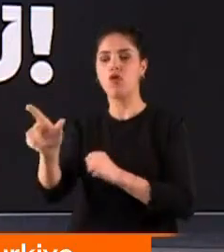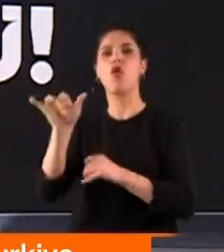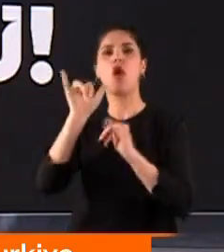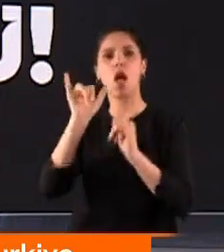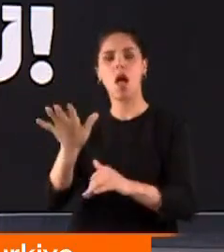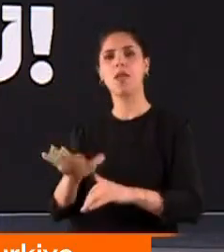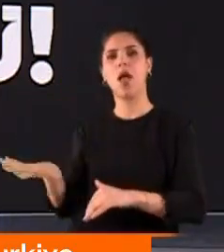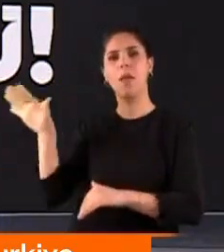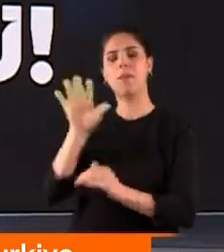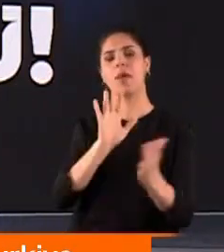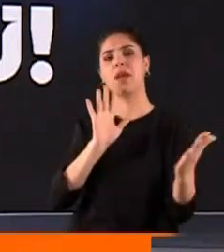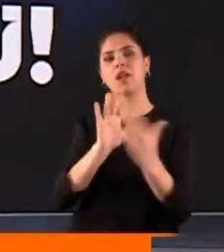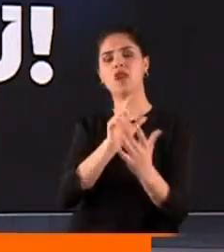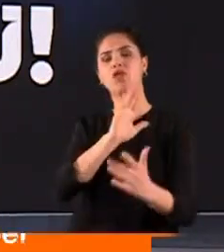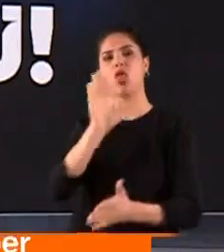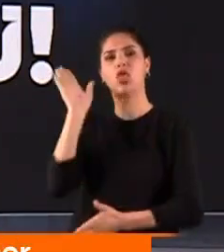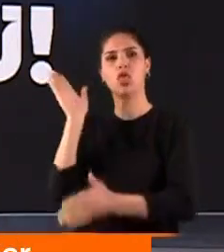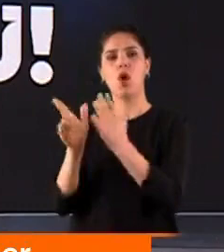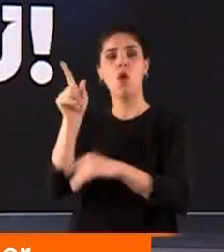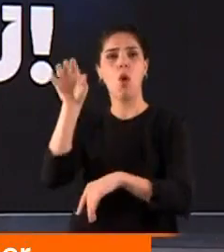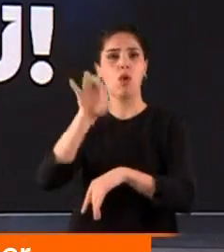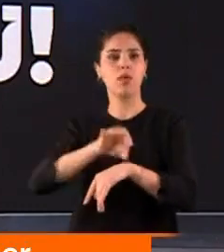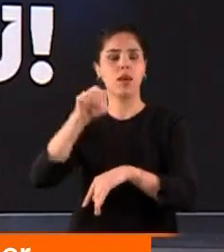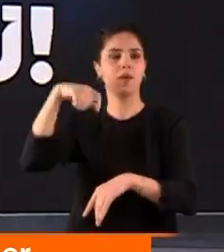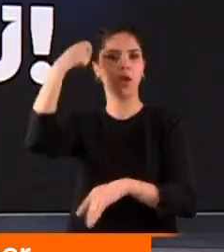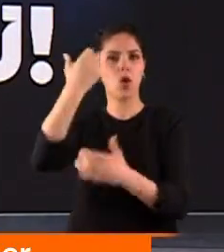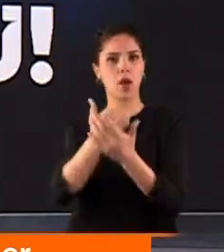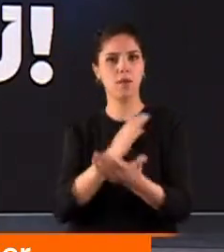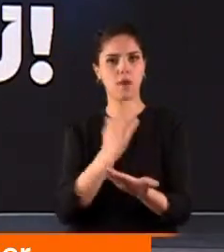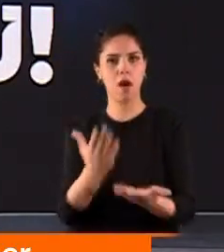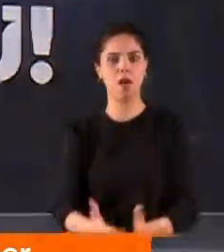şiddete başvurarak karşılık verdi. Ve o anların görüntüsü de var.